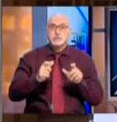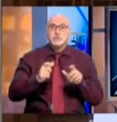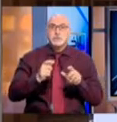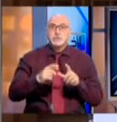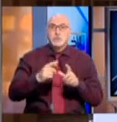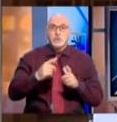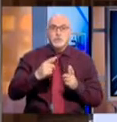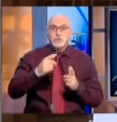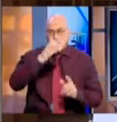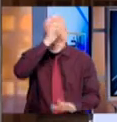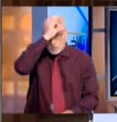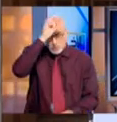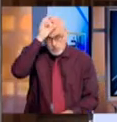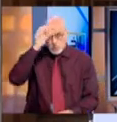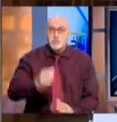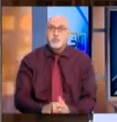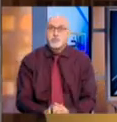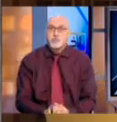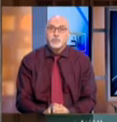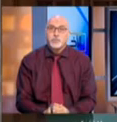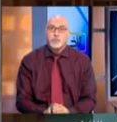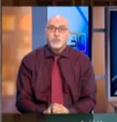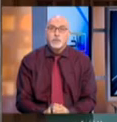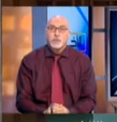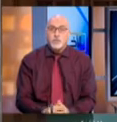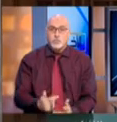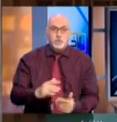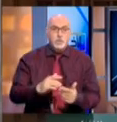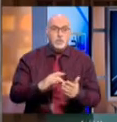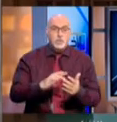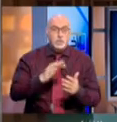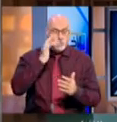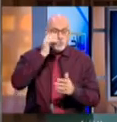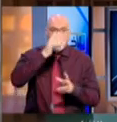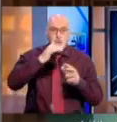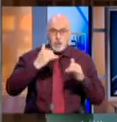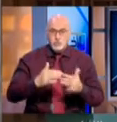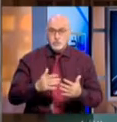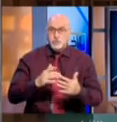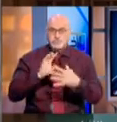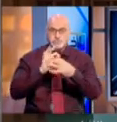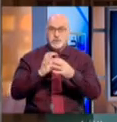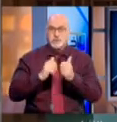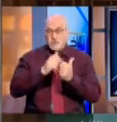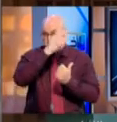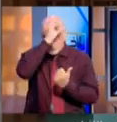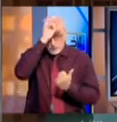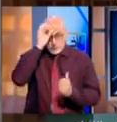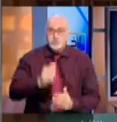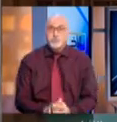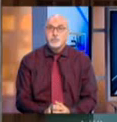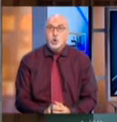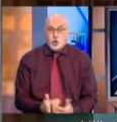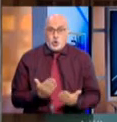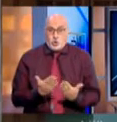ولفخامته بالغ التقدير من قيادة المملكة العربية السعودية وكذلك الشعب الجزائري الشقيق. كما كانت فرصة بأن نلتقي